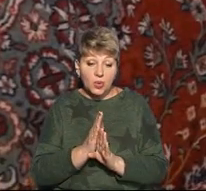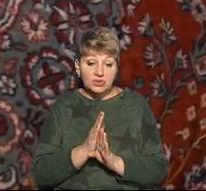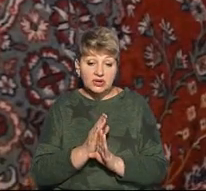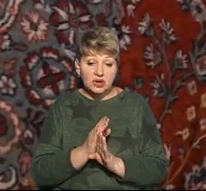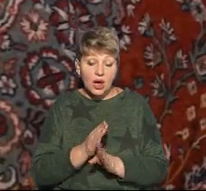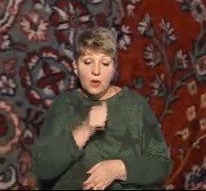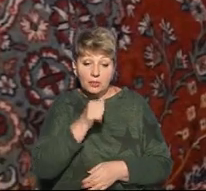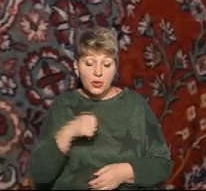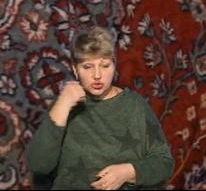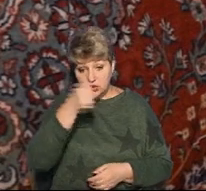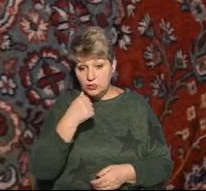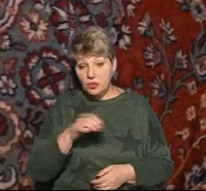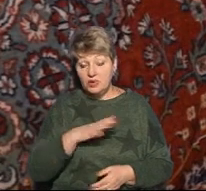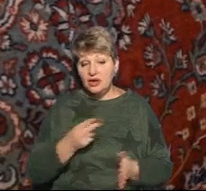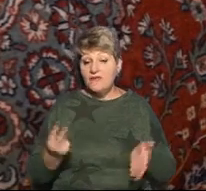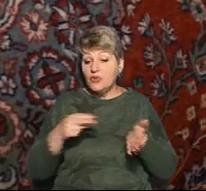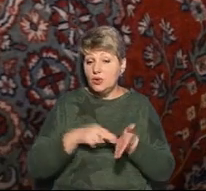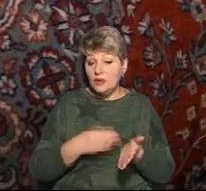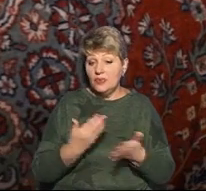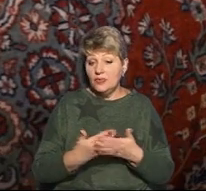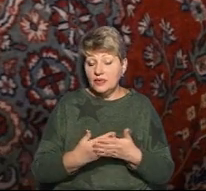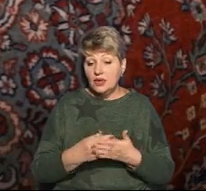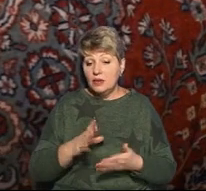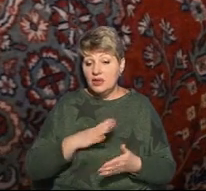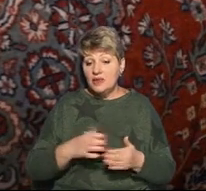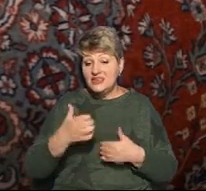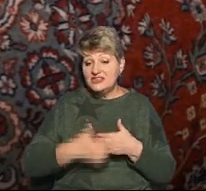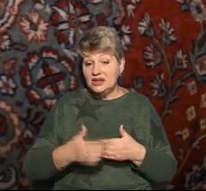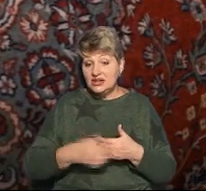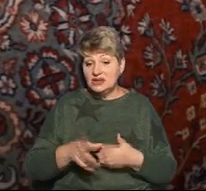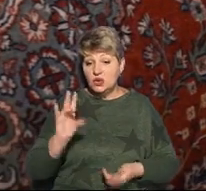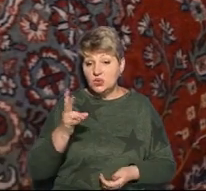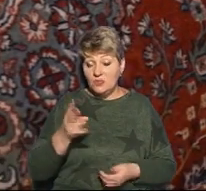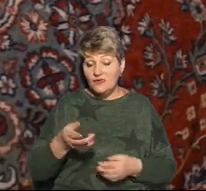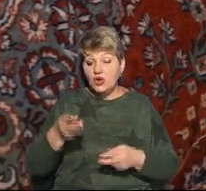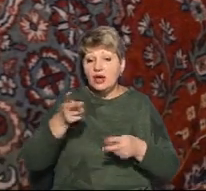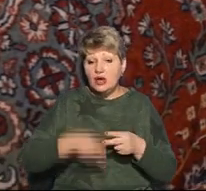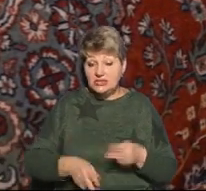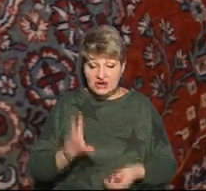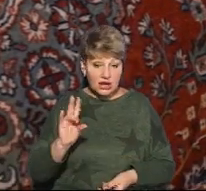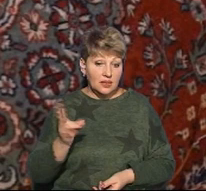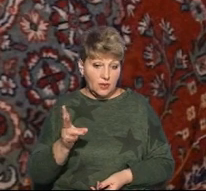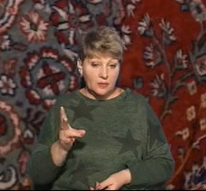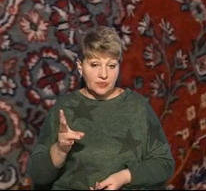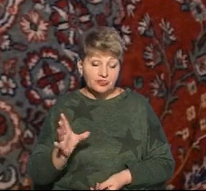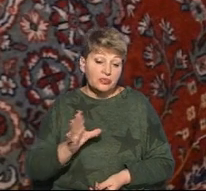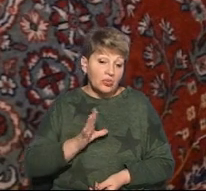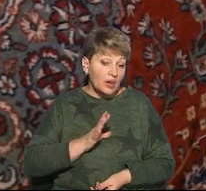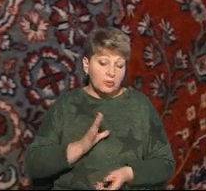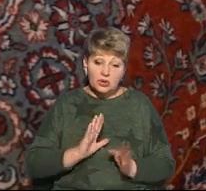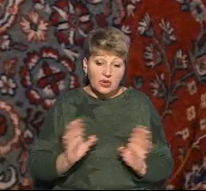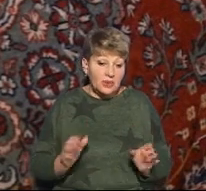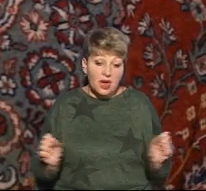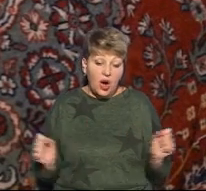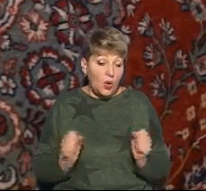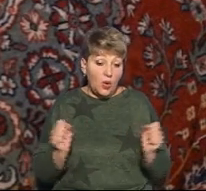році було включено десь в середині листопада, що під кінець листопада. Було не так